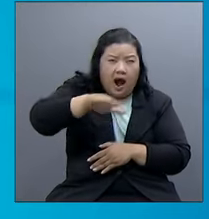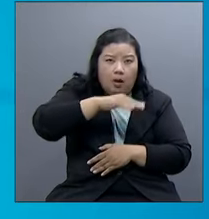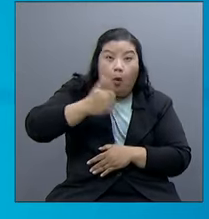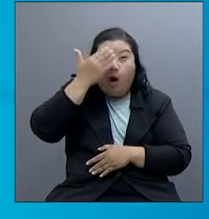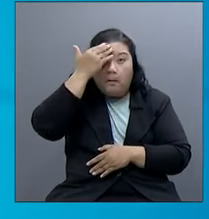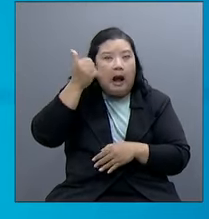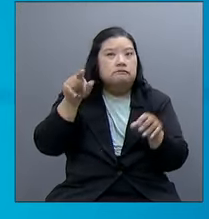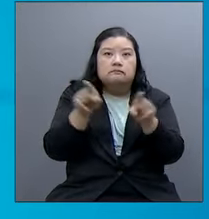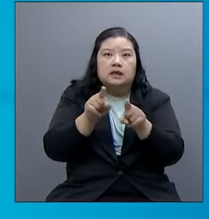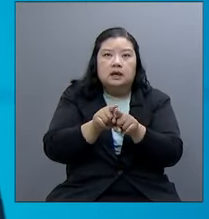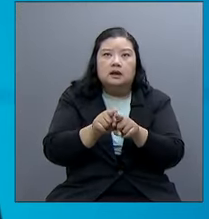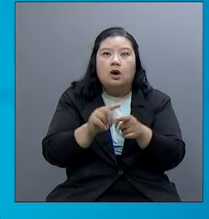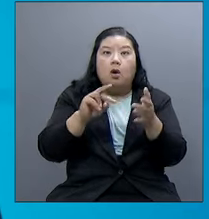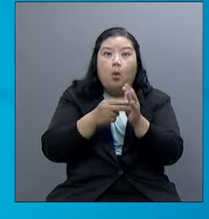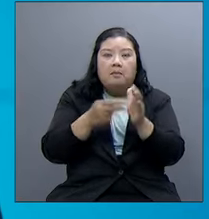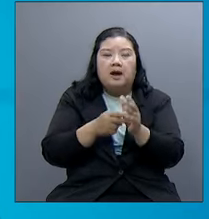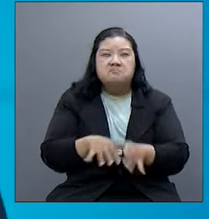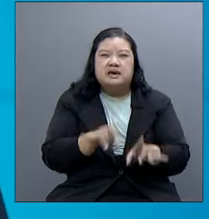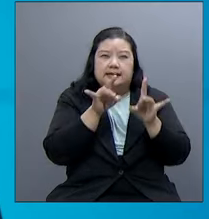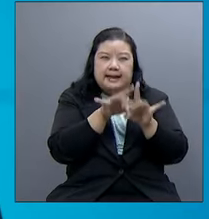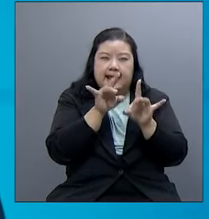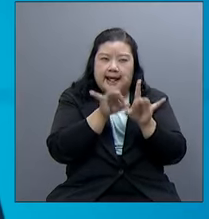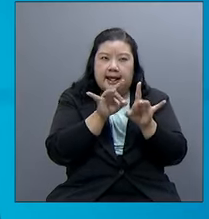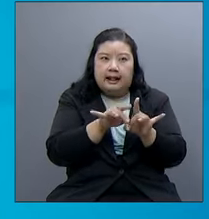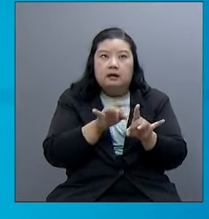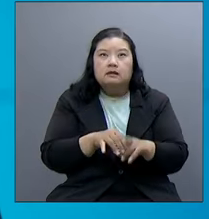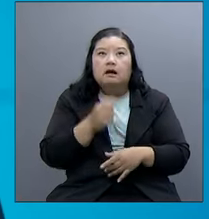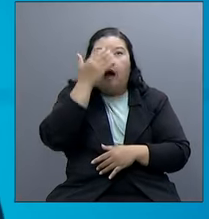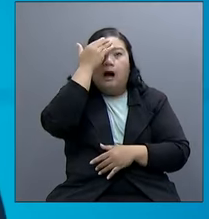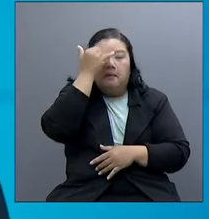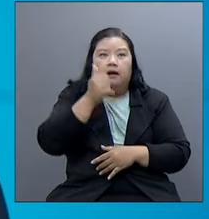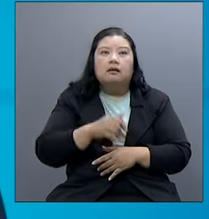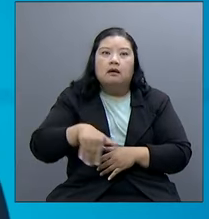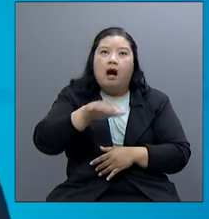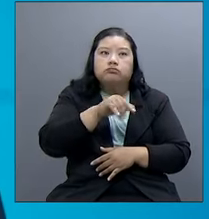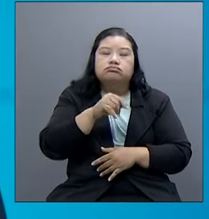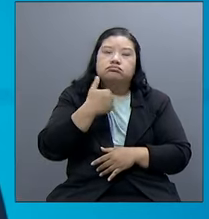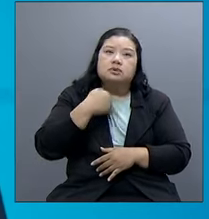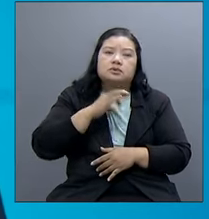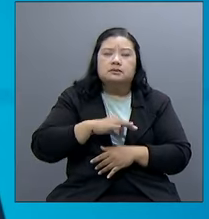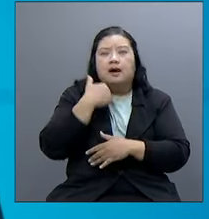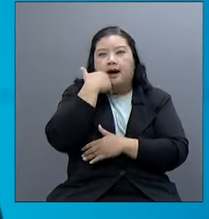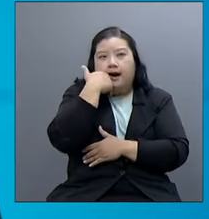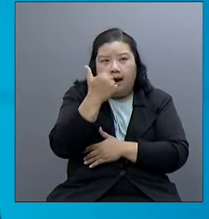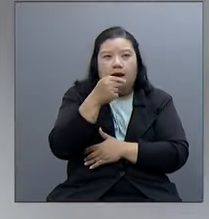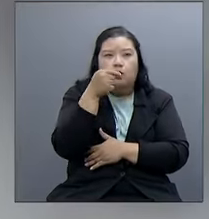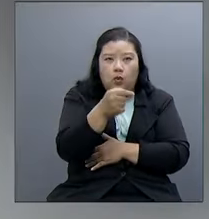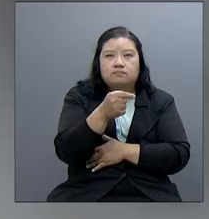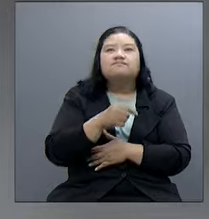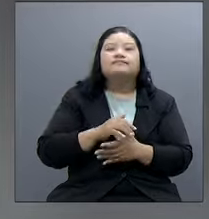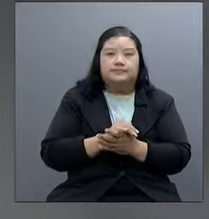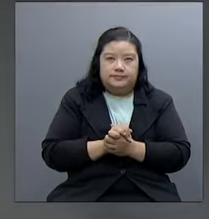ไดต่างไรจากการสองสปอตไลท์ไปที่คนๆนั้นมากจดเกินไปทำให้อฝ่ายรู้สึกอับอายกัส่ทเกิดขึ้น